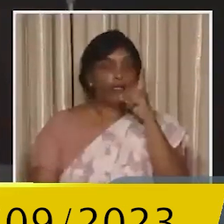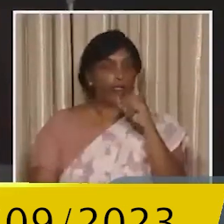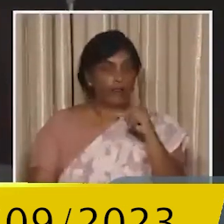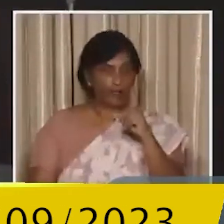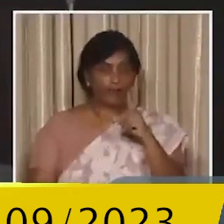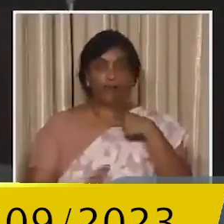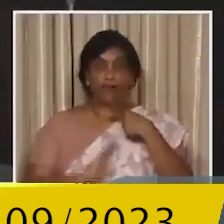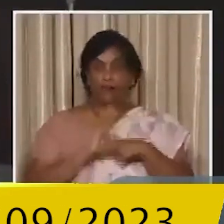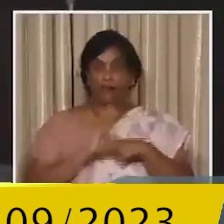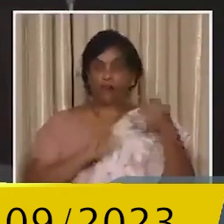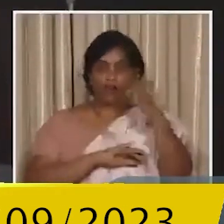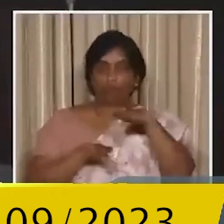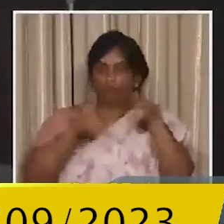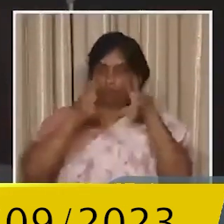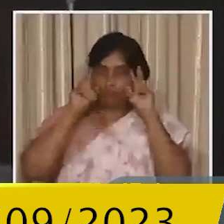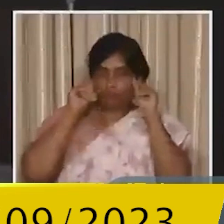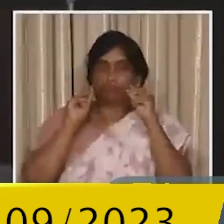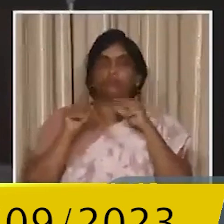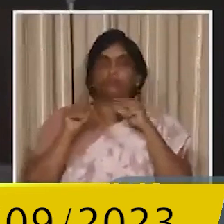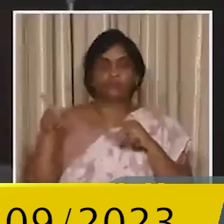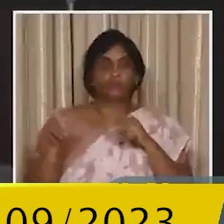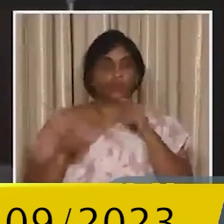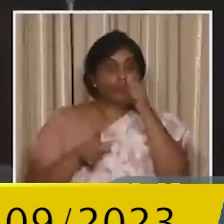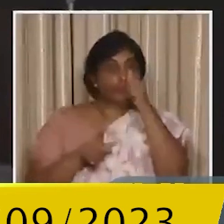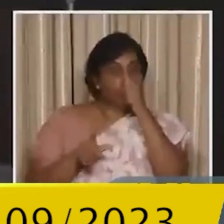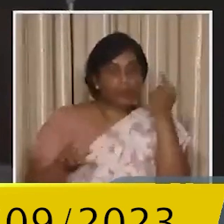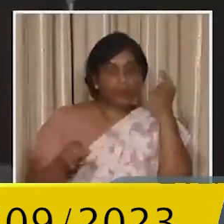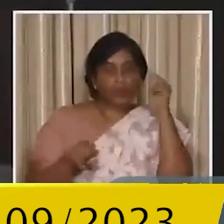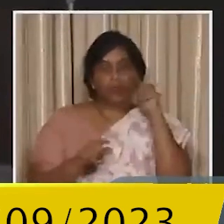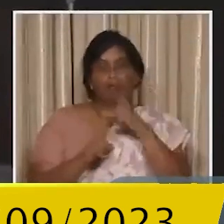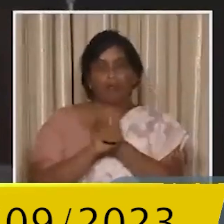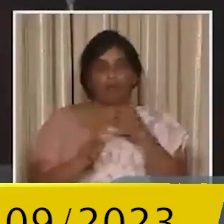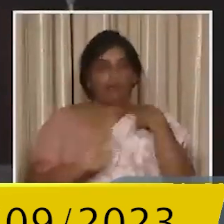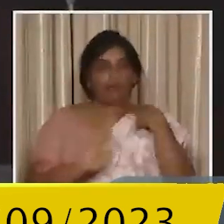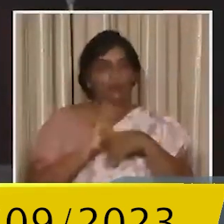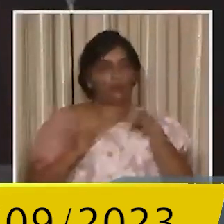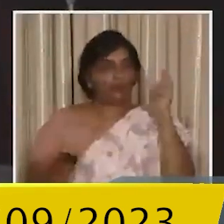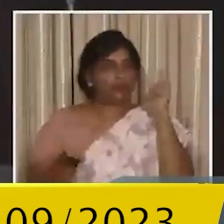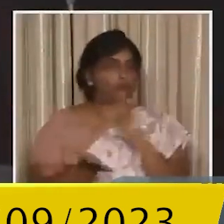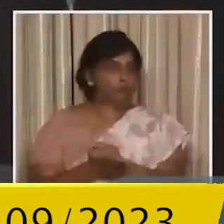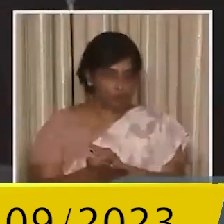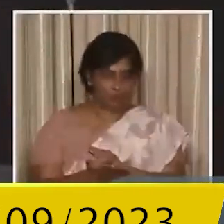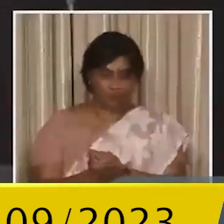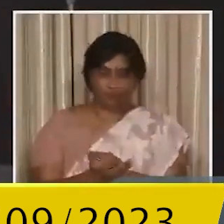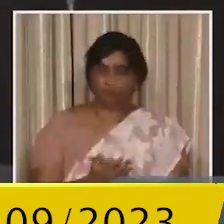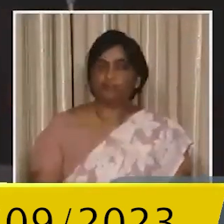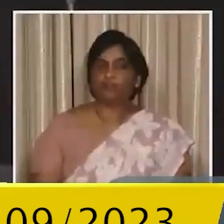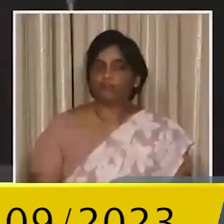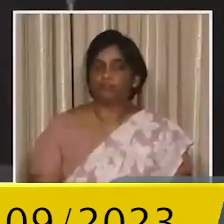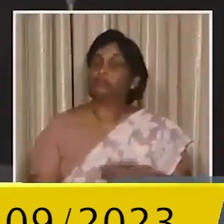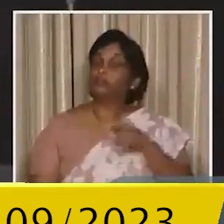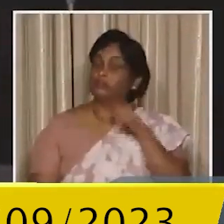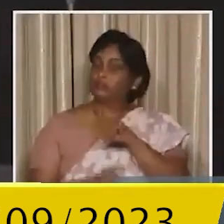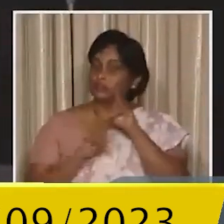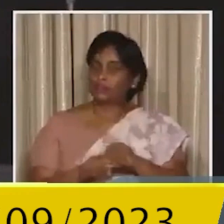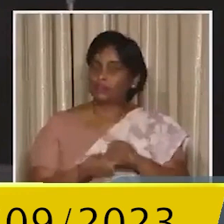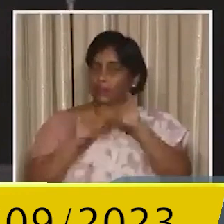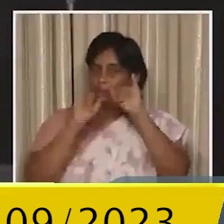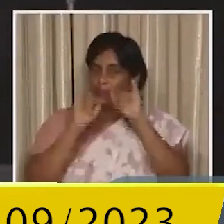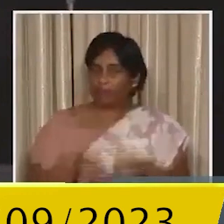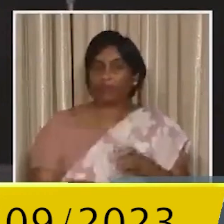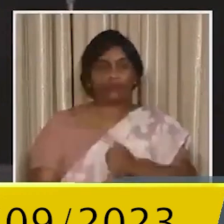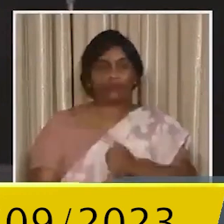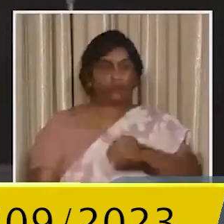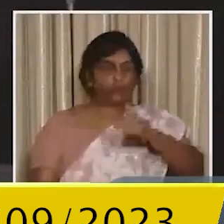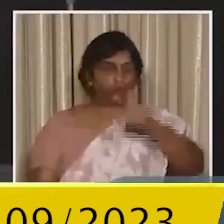ගියාම හොරෙන් රිංගලා කරුණායක ලංකාවට ආව සිංගප්පූරුව යාලා ඉන්නේ එක මේ වගේ නිවට බියගුළු රාජ්‍ය නායකයෙක් මං හිතන්නේ